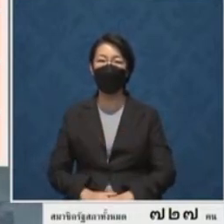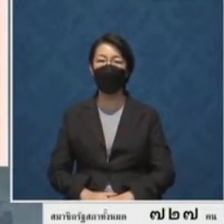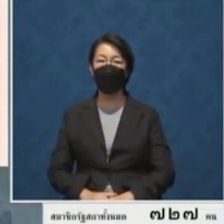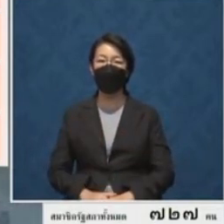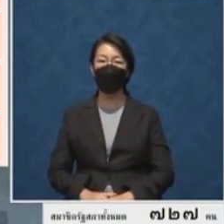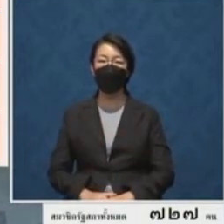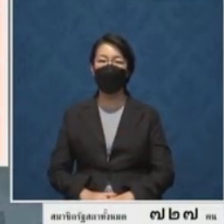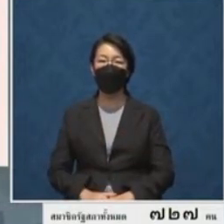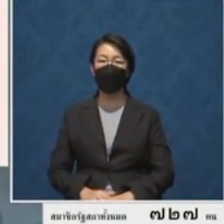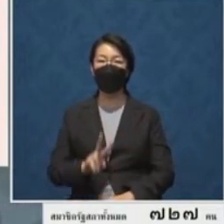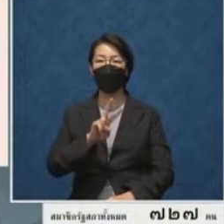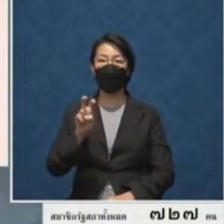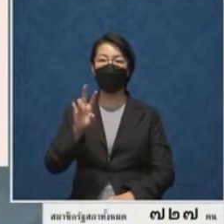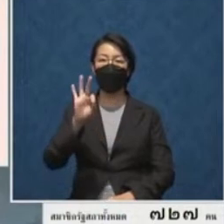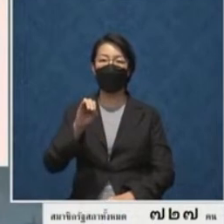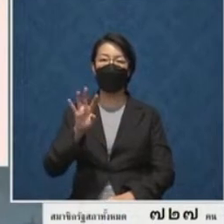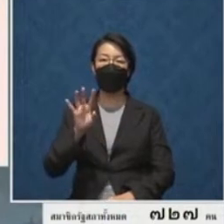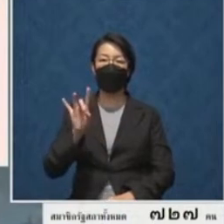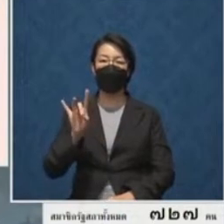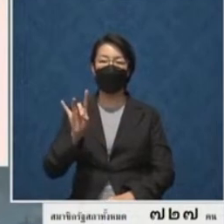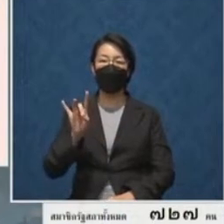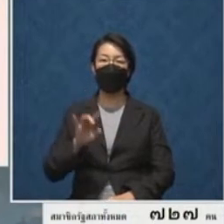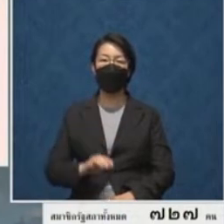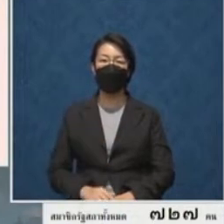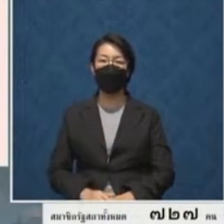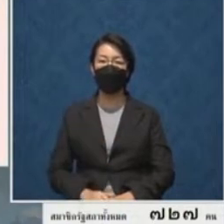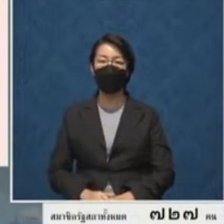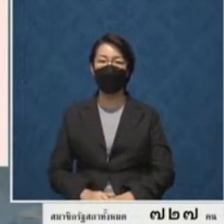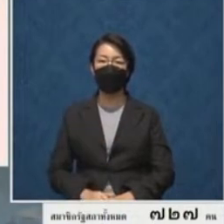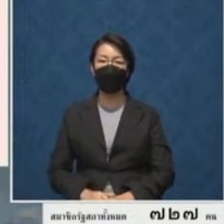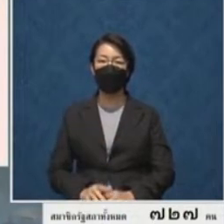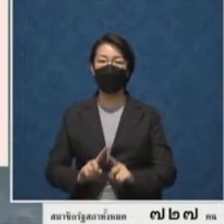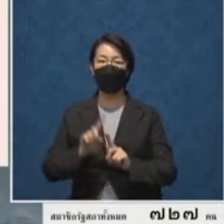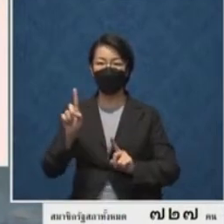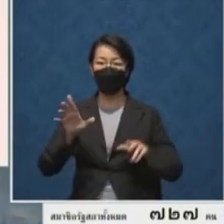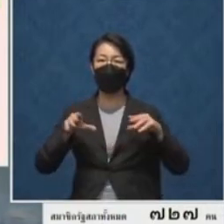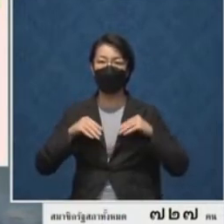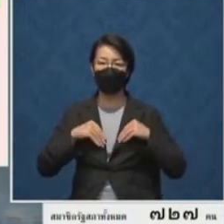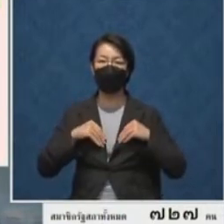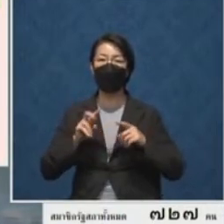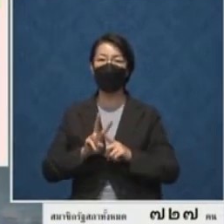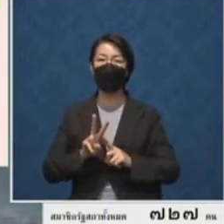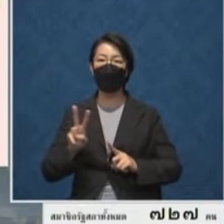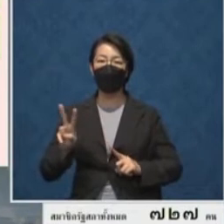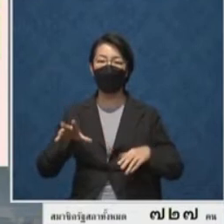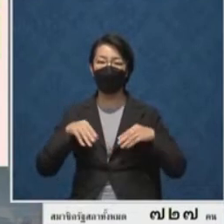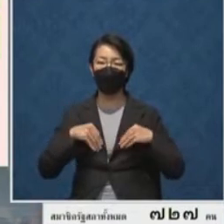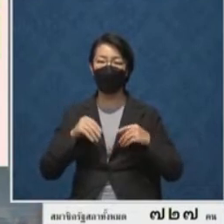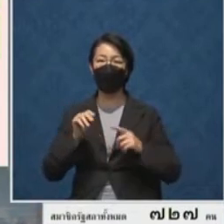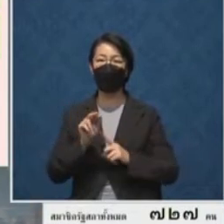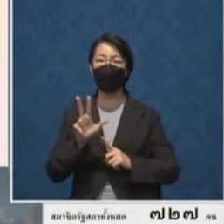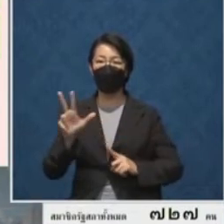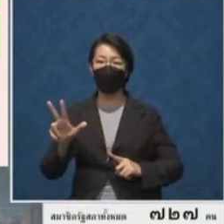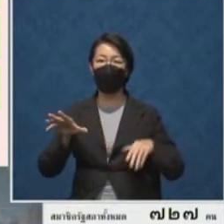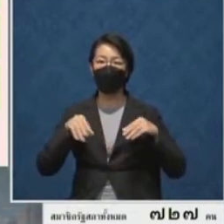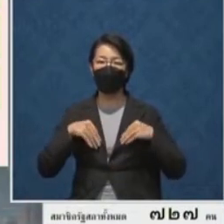298นายประสงค์บุญพงษ ์1รับหลักการ2รับหลักการ3รับหลักการ4